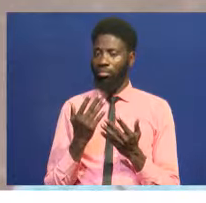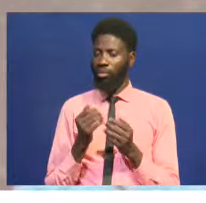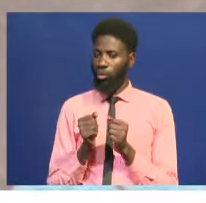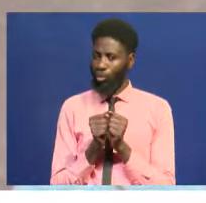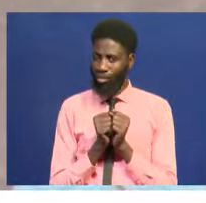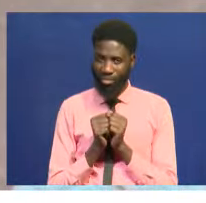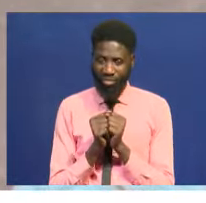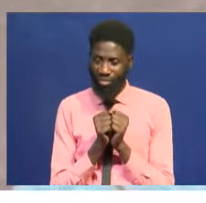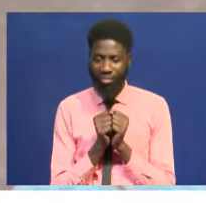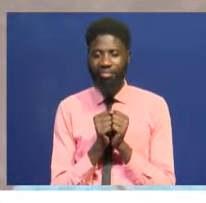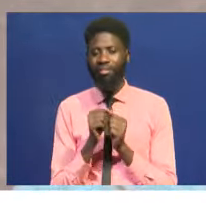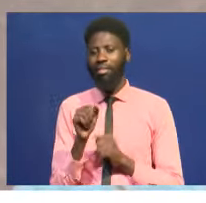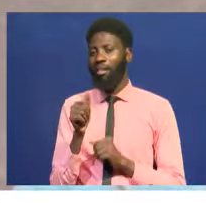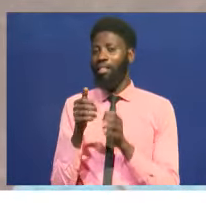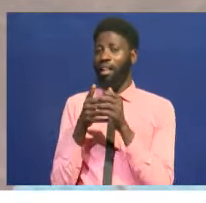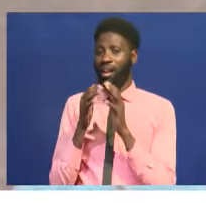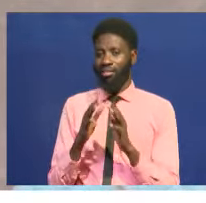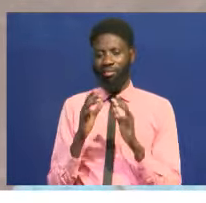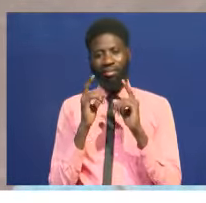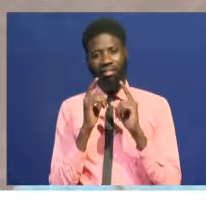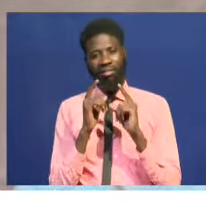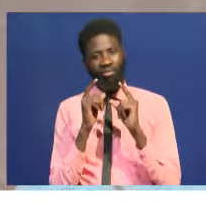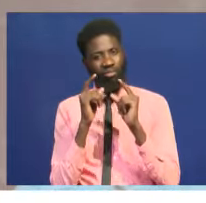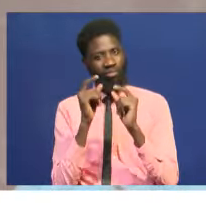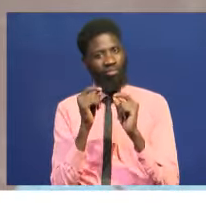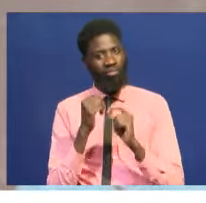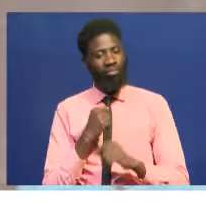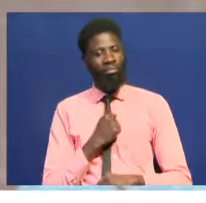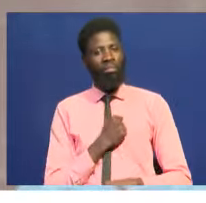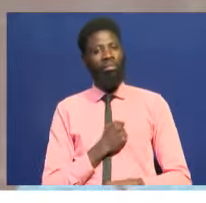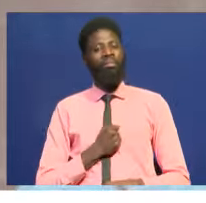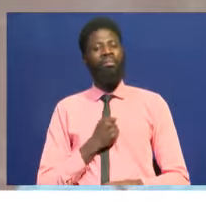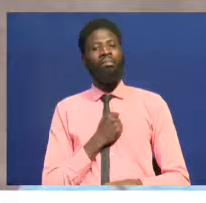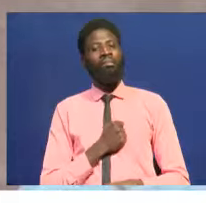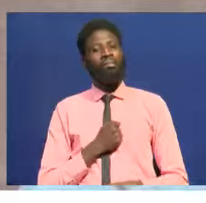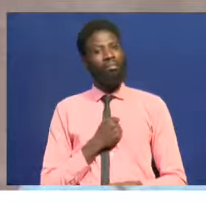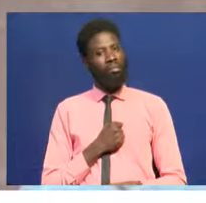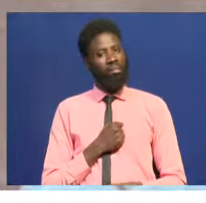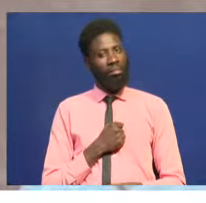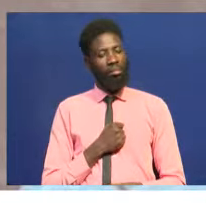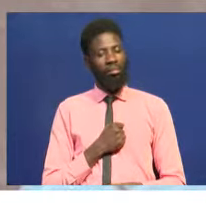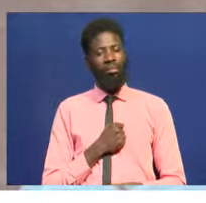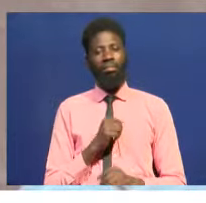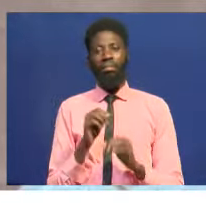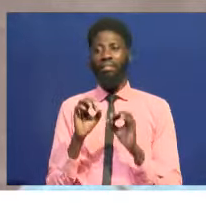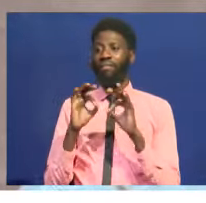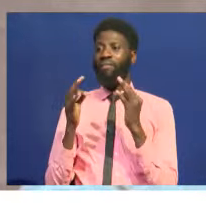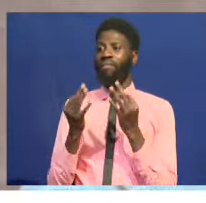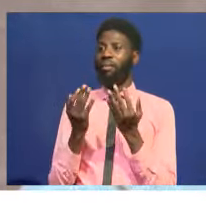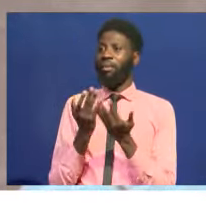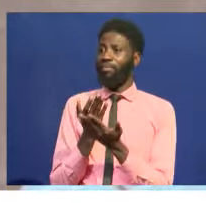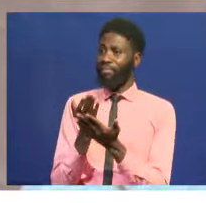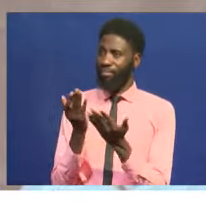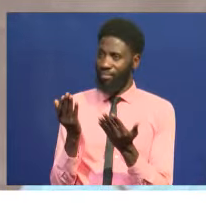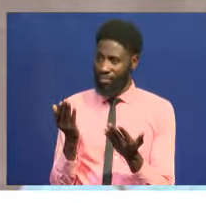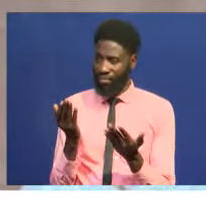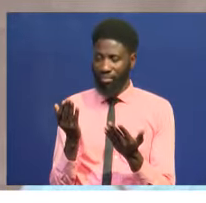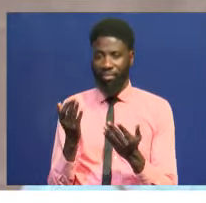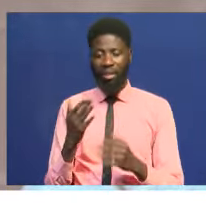kuleta rambirambi zetu kwa jamii hii ya ndugu yetu kijana